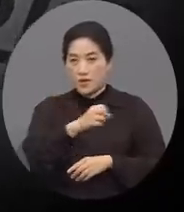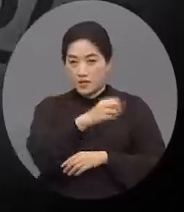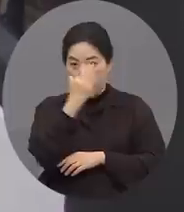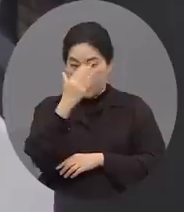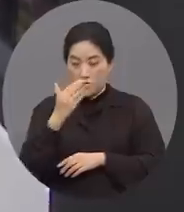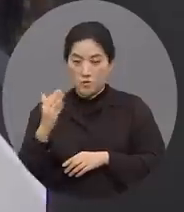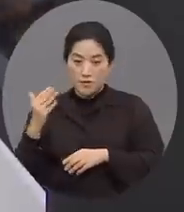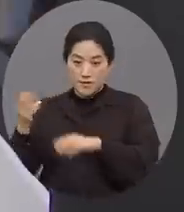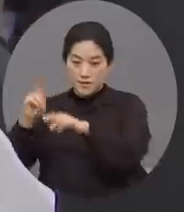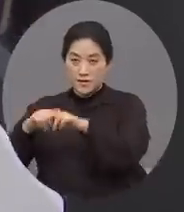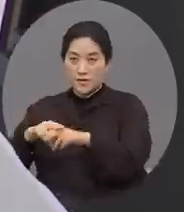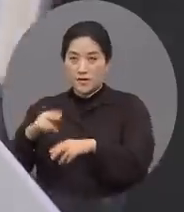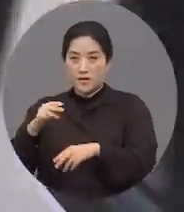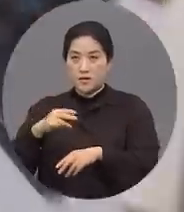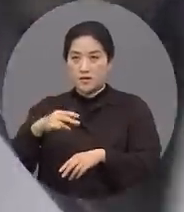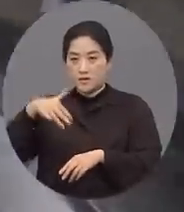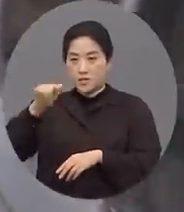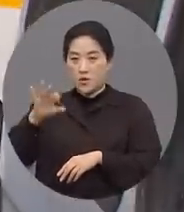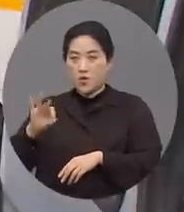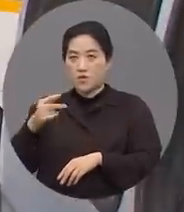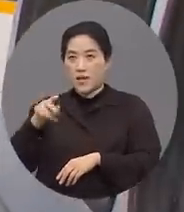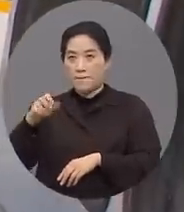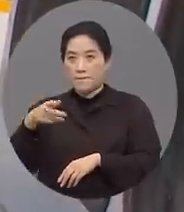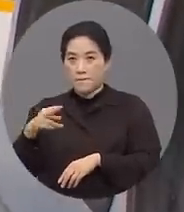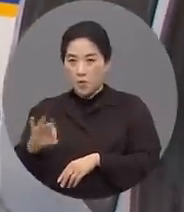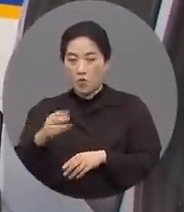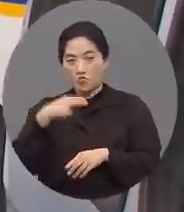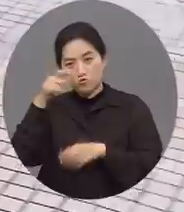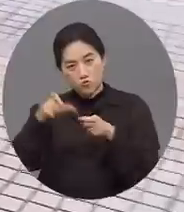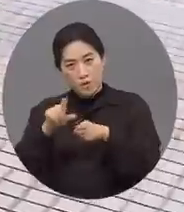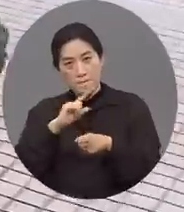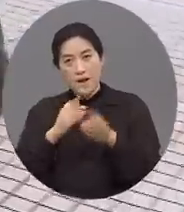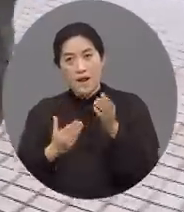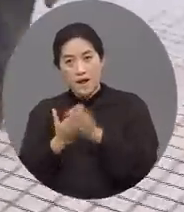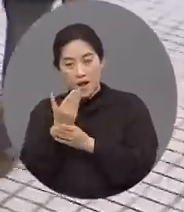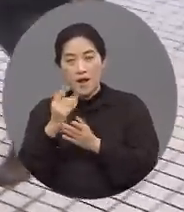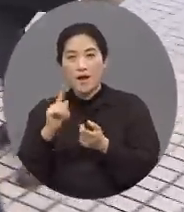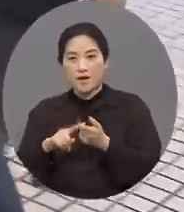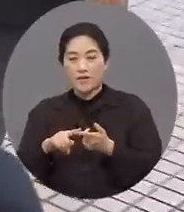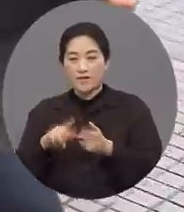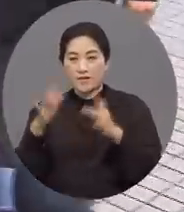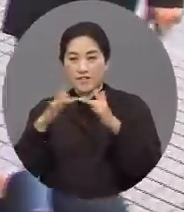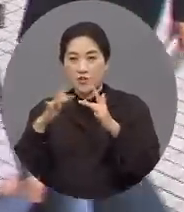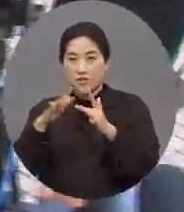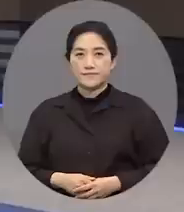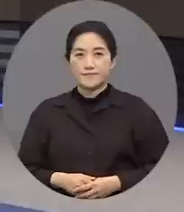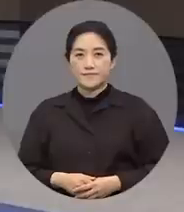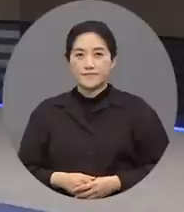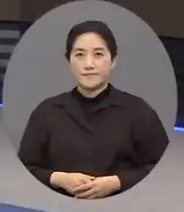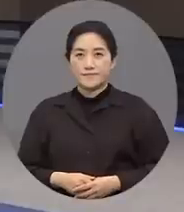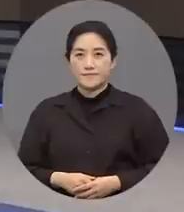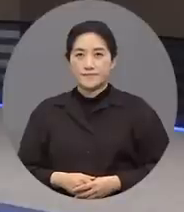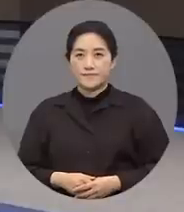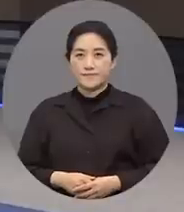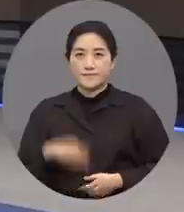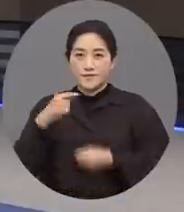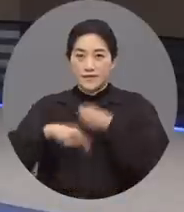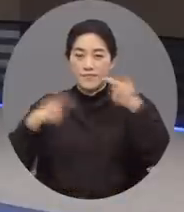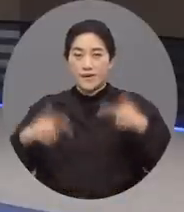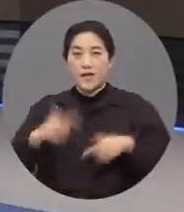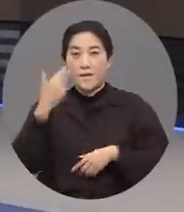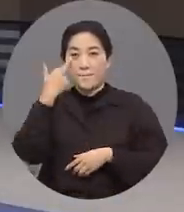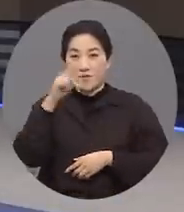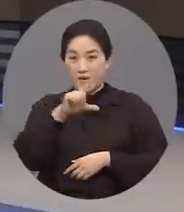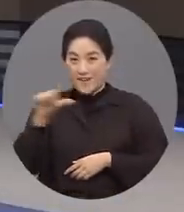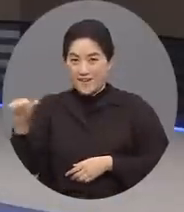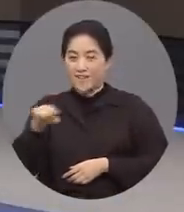뒤엔 청담동 술자리를 제기한 인터넷 언론도 고소했습니다. MBC 뉴스 신재용입니다. 매년 미국